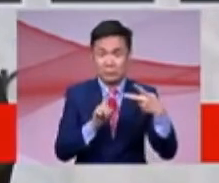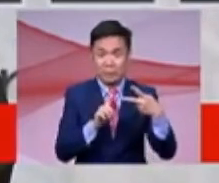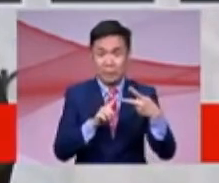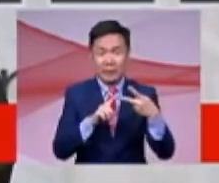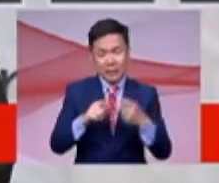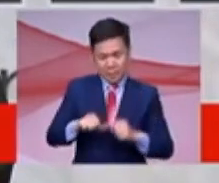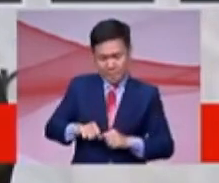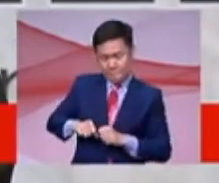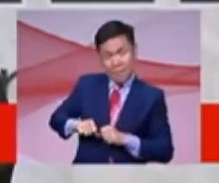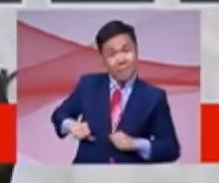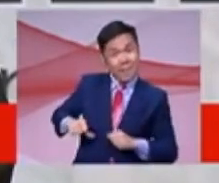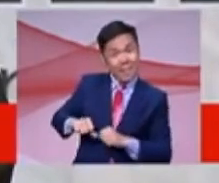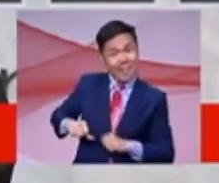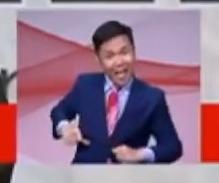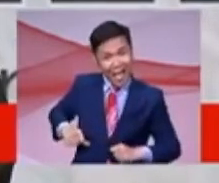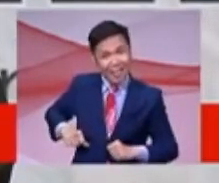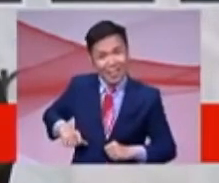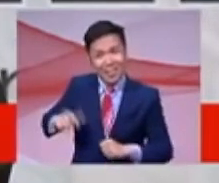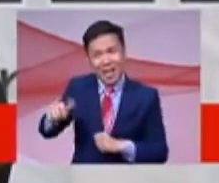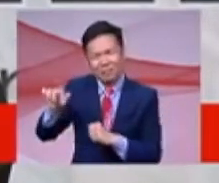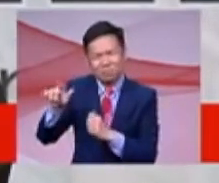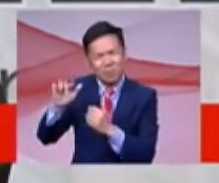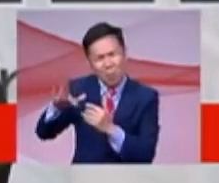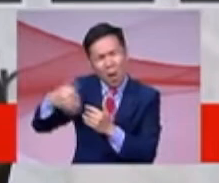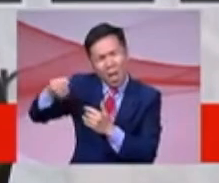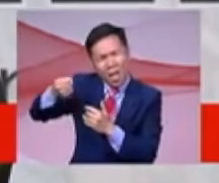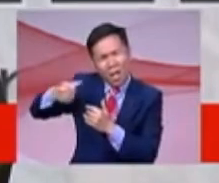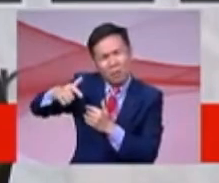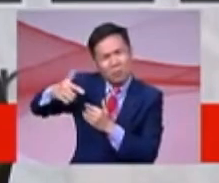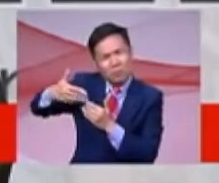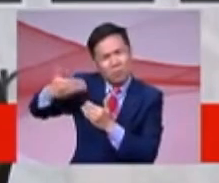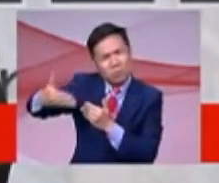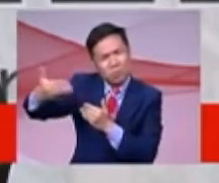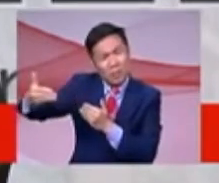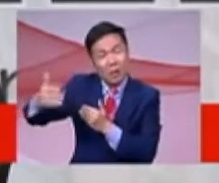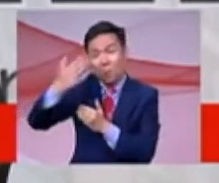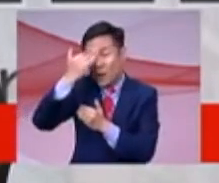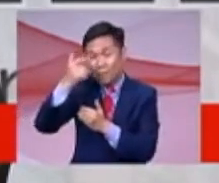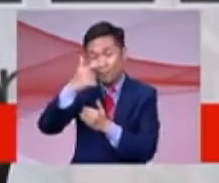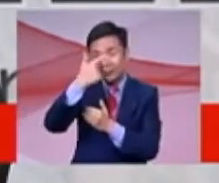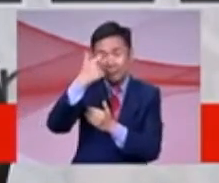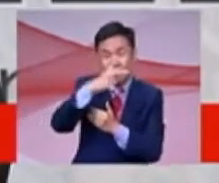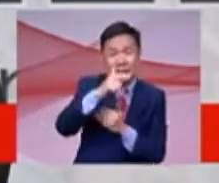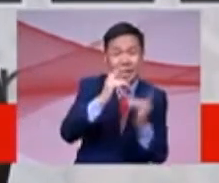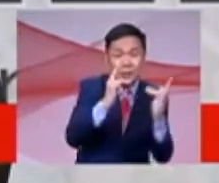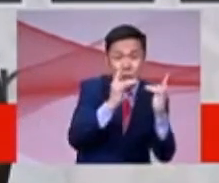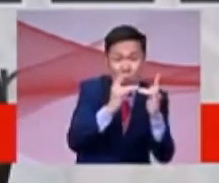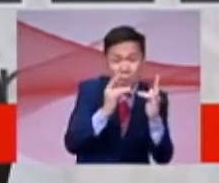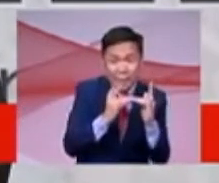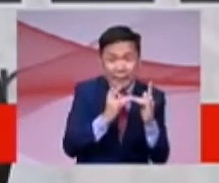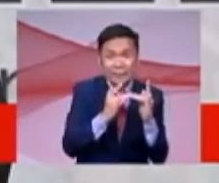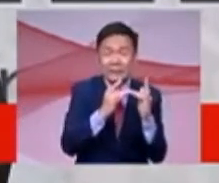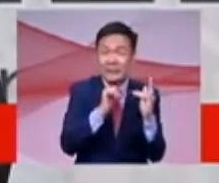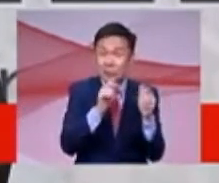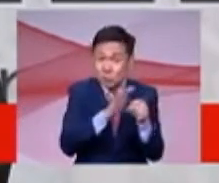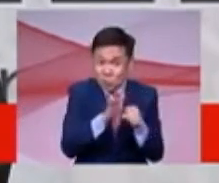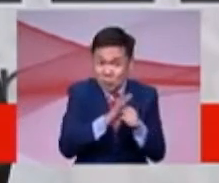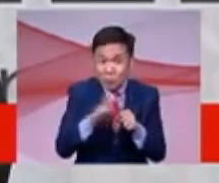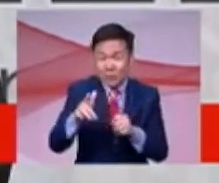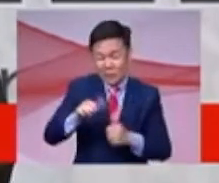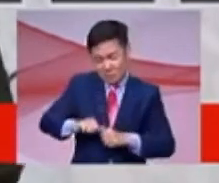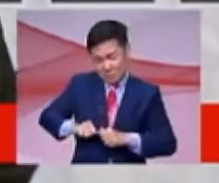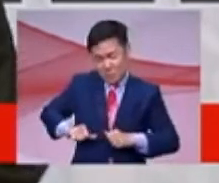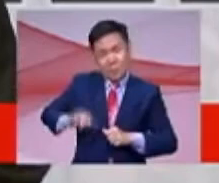pembedahan elektif di hospital turut ditangguhkan bagi untuk menjimatkan katil ni. Komen sikit, Tan Sri. Terima kasih kepada dua